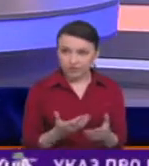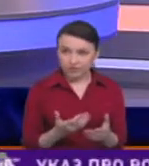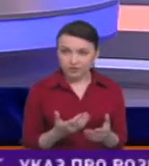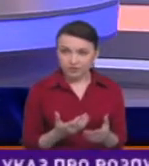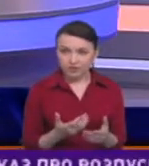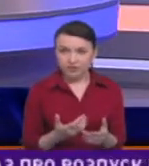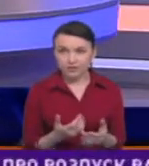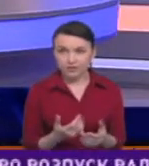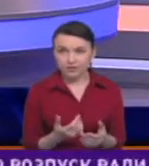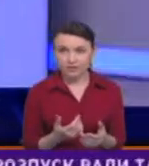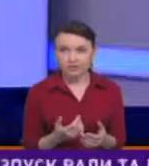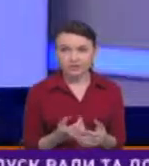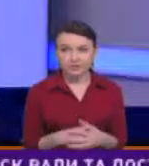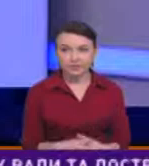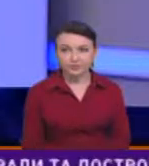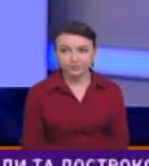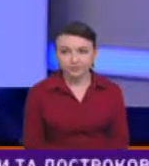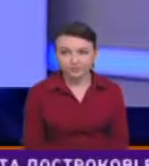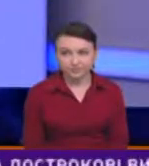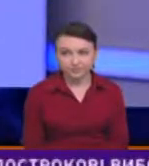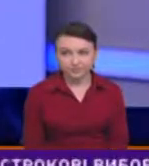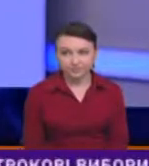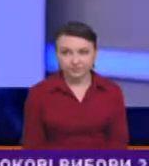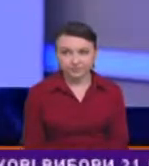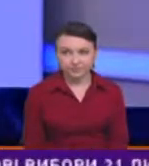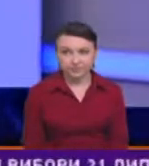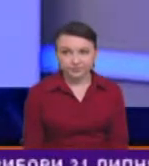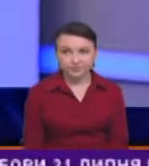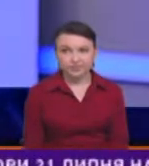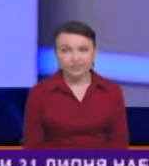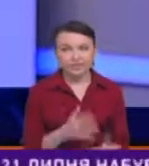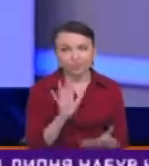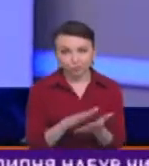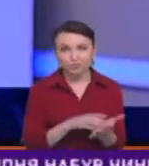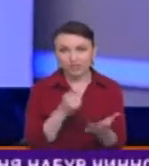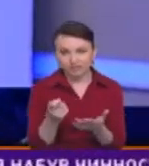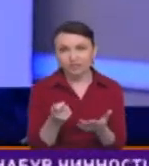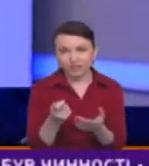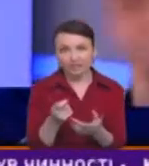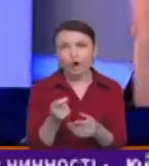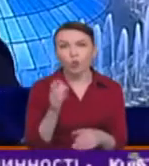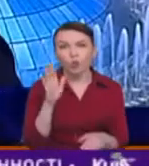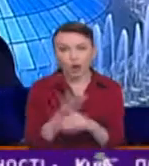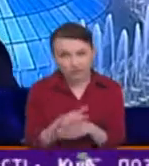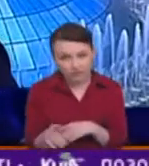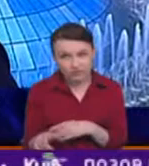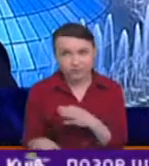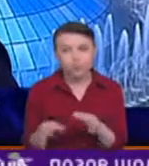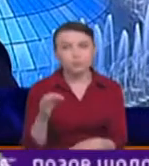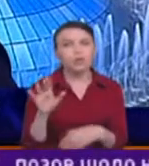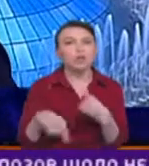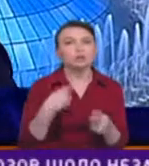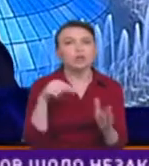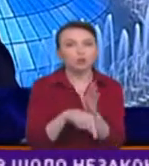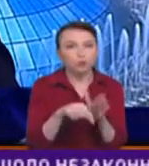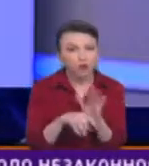на те, що мало тлумачать. Що подають суд на указ, що і на тлумачення парламент закон. А засяд парламент буде засідати? Ні, ну